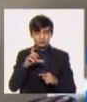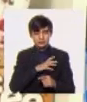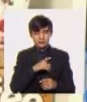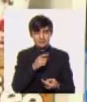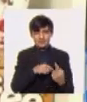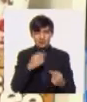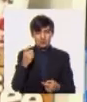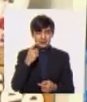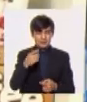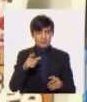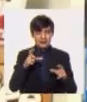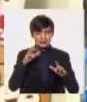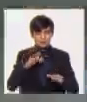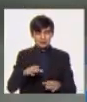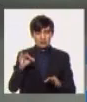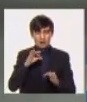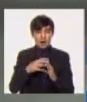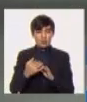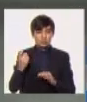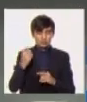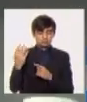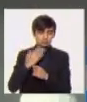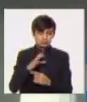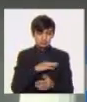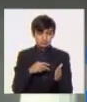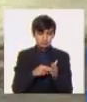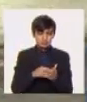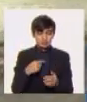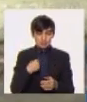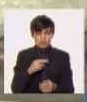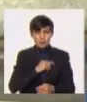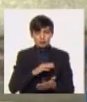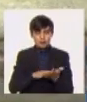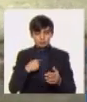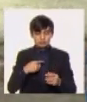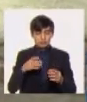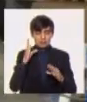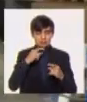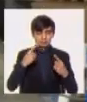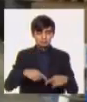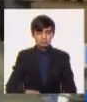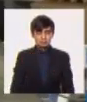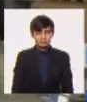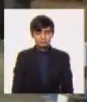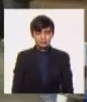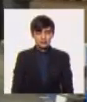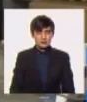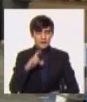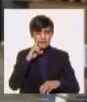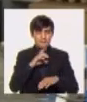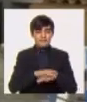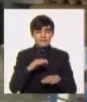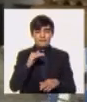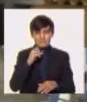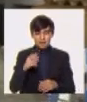шаруашылық және ұлттық экономика министрлігі бекіткен бағамен жұмыс істесек шығынға батамыз деп отыр. Но сам факт того, что